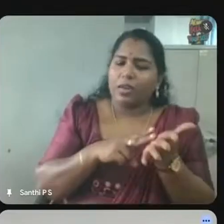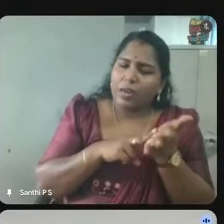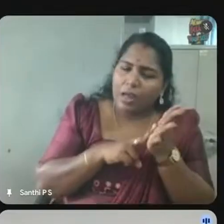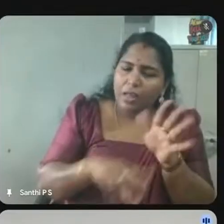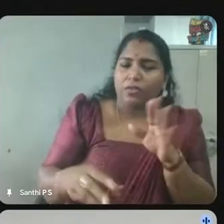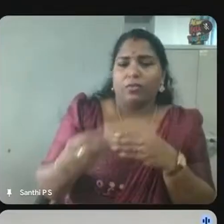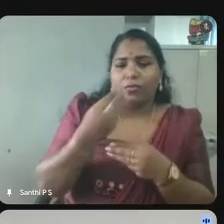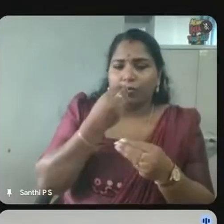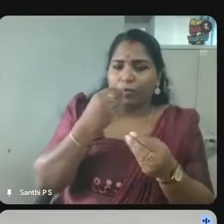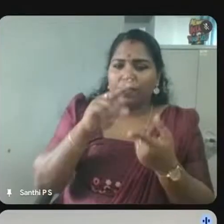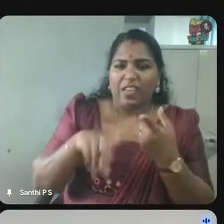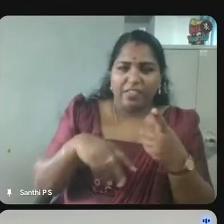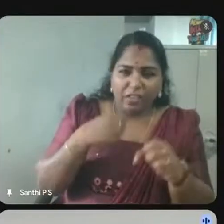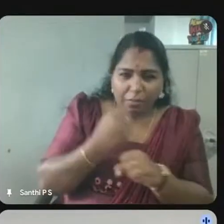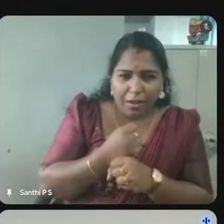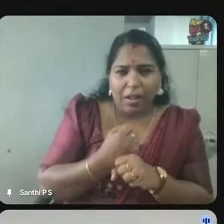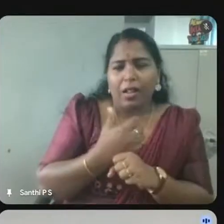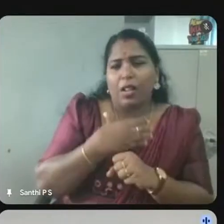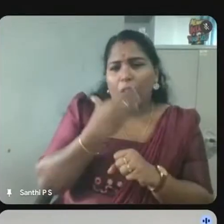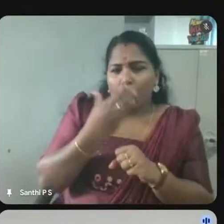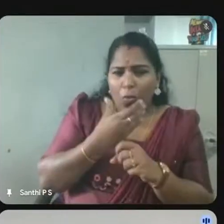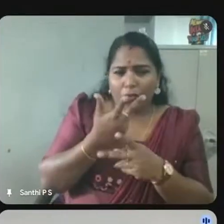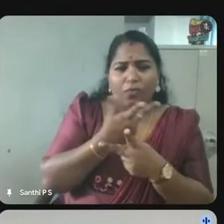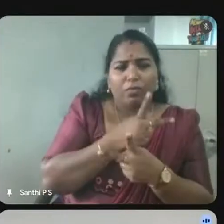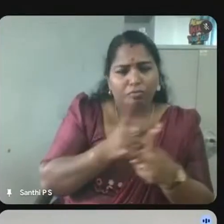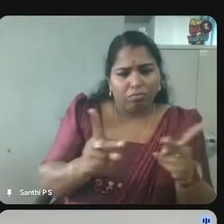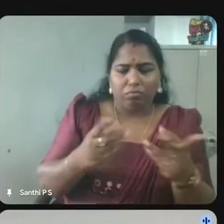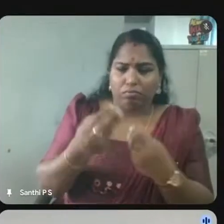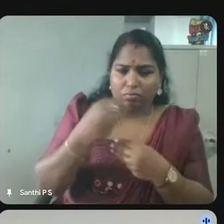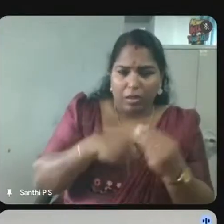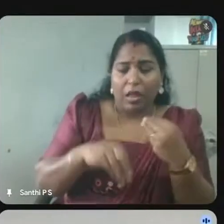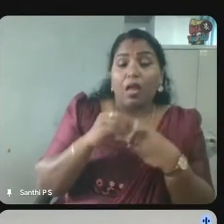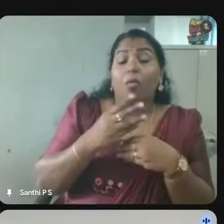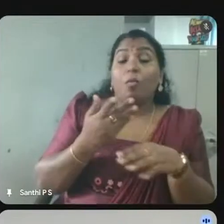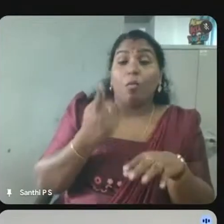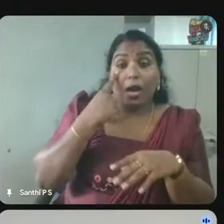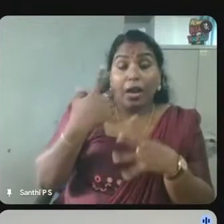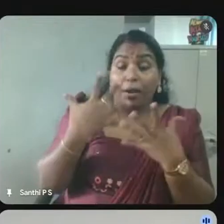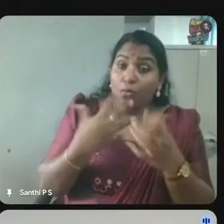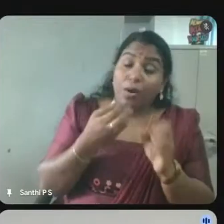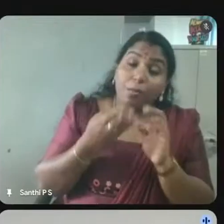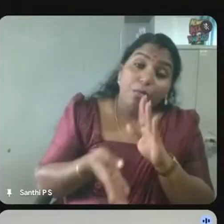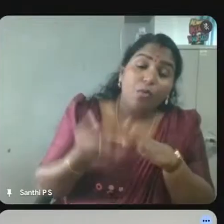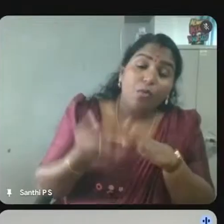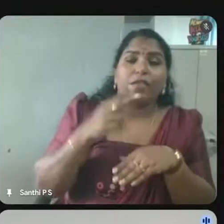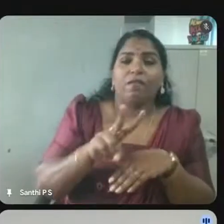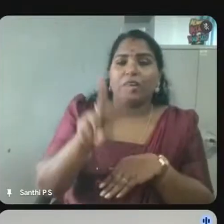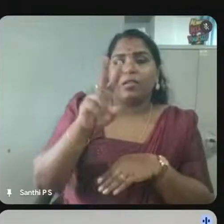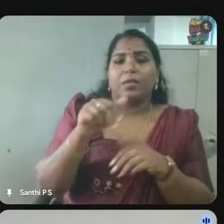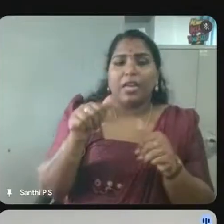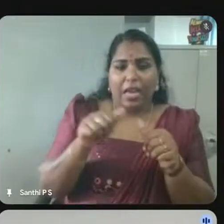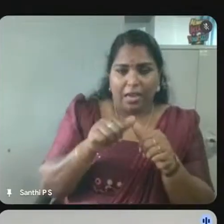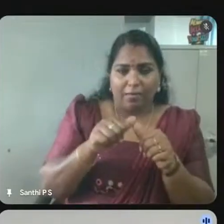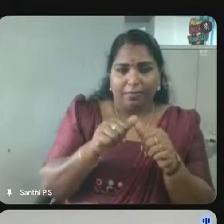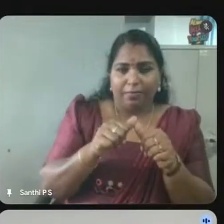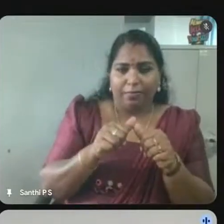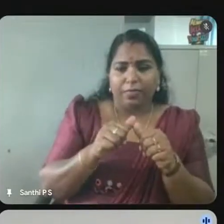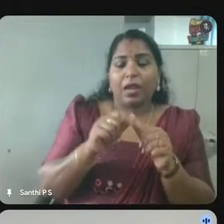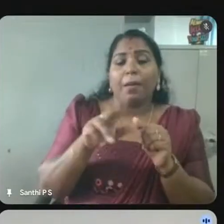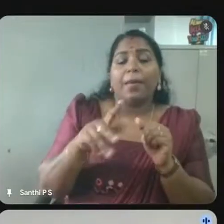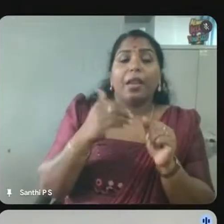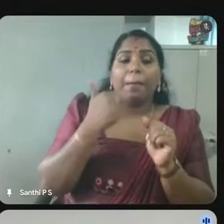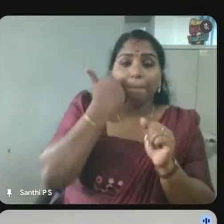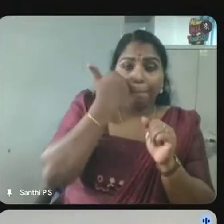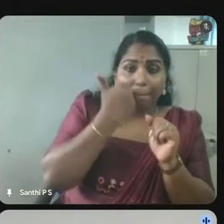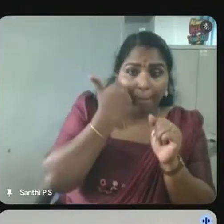കഴിക്കേണ്ടത്. കണ്ണിന് വേണ്ട വൈറ്റമിൻ പ്രത്യേകിച്ച് വൈറ്റമിൻ എ ആണ്. വൈറ്റമിൻ എ അടങ്ങിയിട്ടുള്ള ഭക്ഷണങ്ങൾ എന്ന് പറയുന്നത് മഞ്ഞയും ഓറഞ്ചും